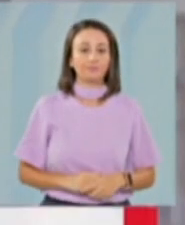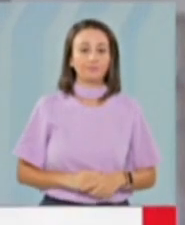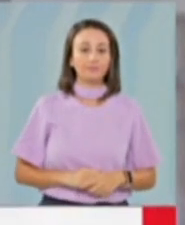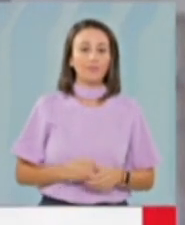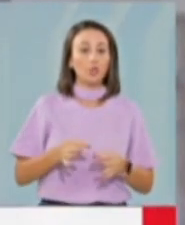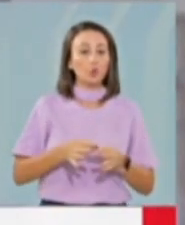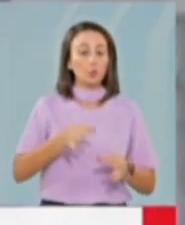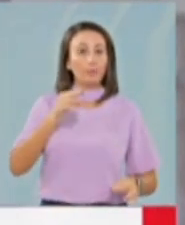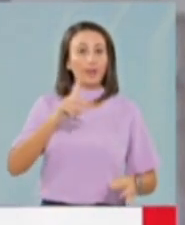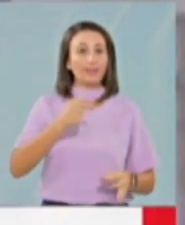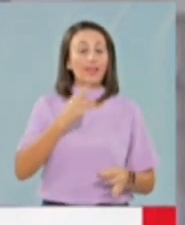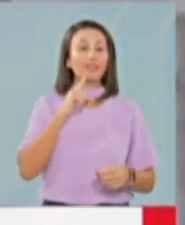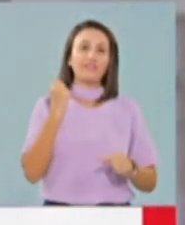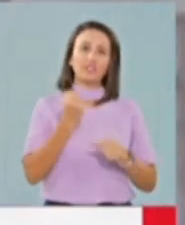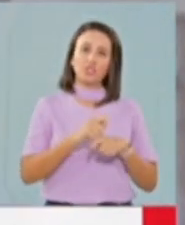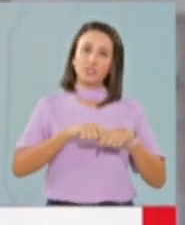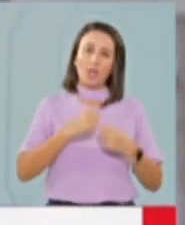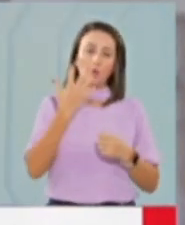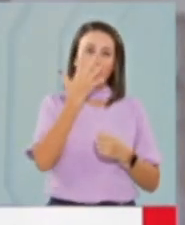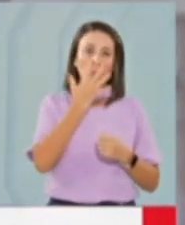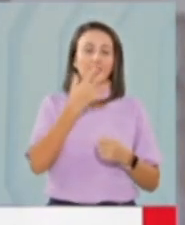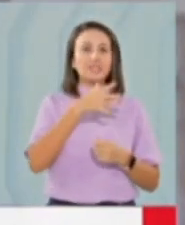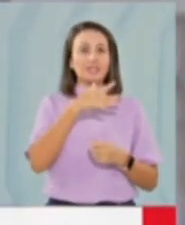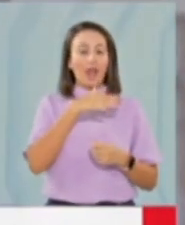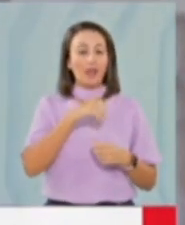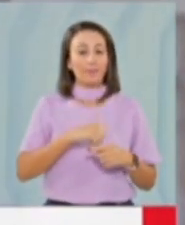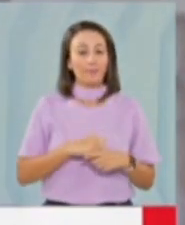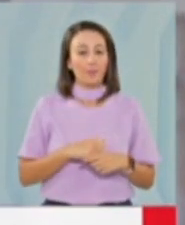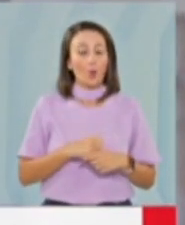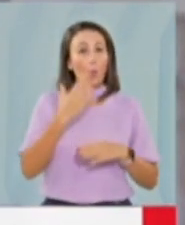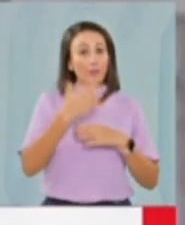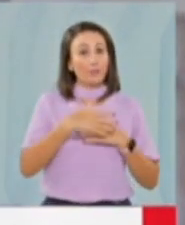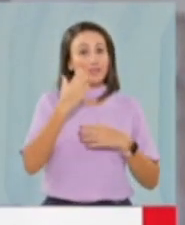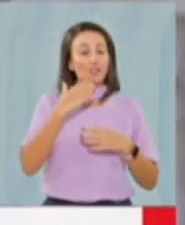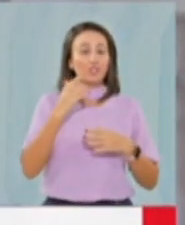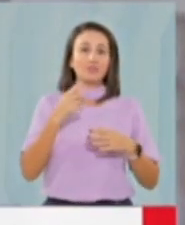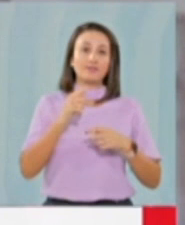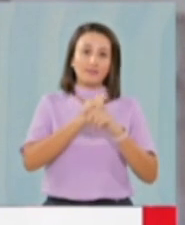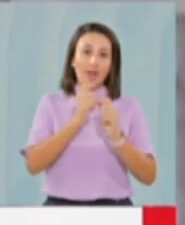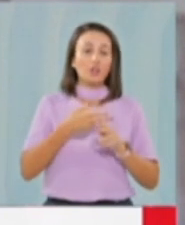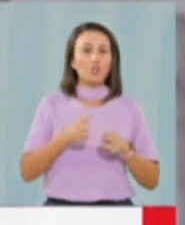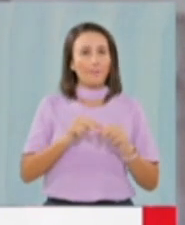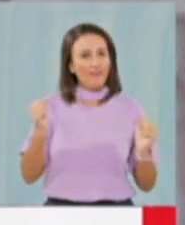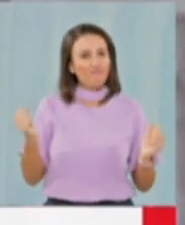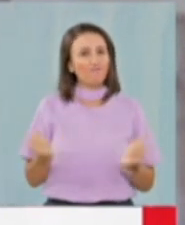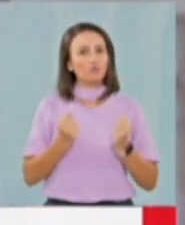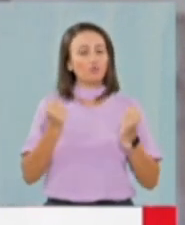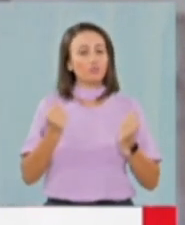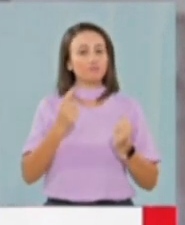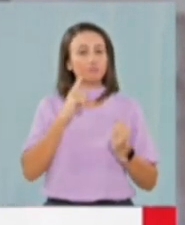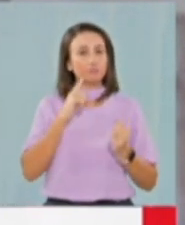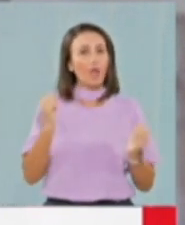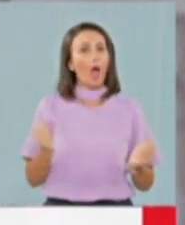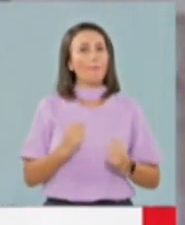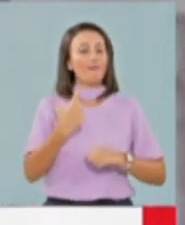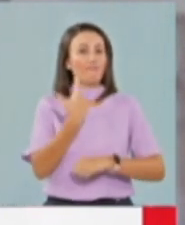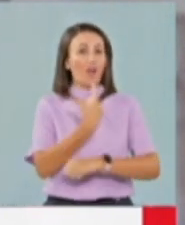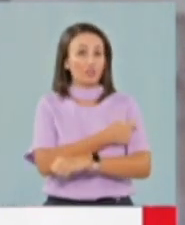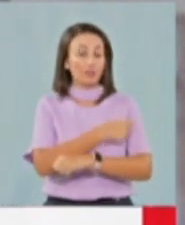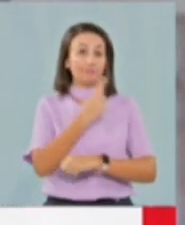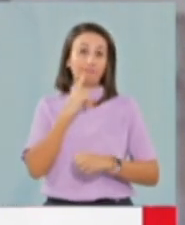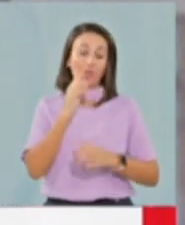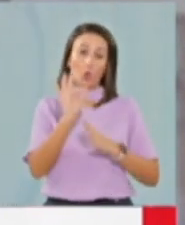turbina de afaceri ravagii în Israel în ultimele zile țara cu cea mai eficientă campanie de vaccinare a înregistrat un număr record de